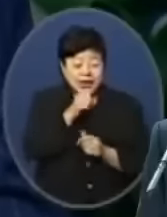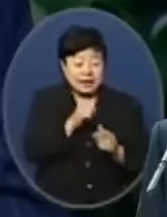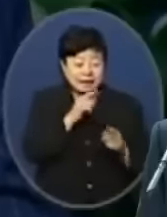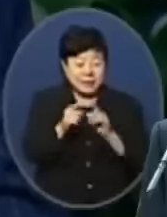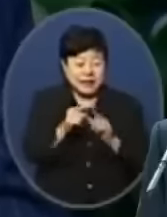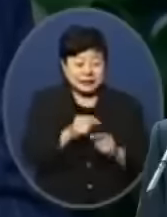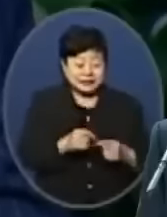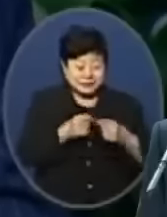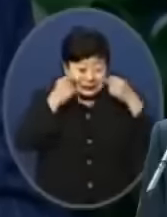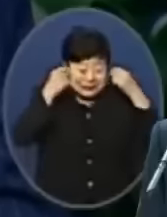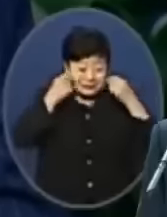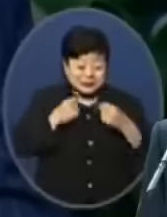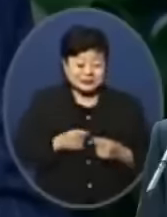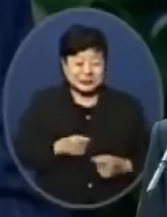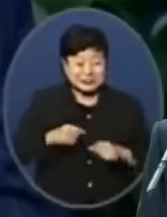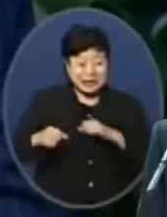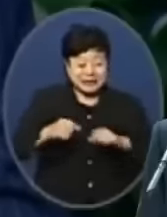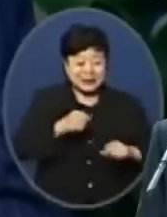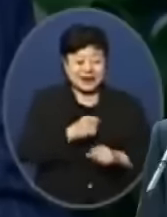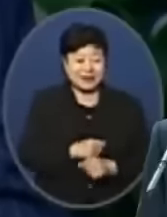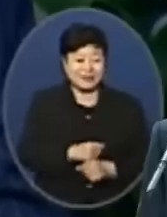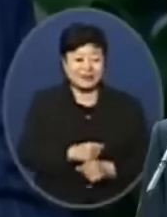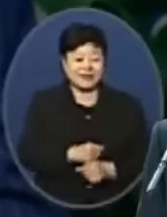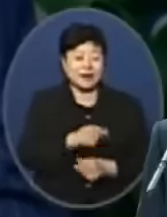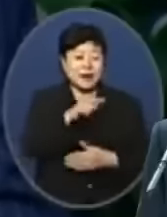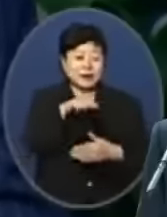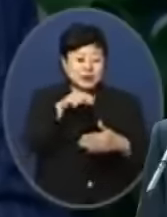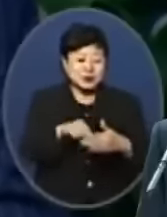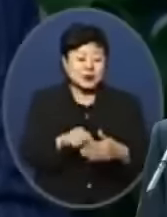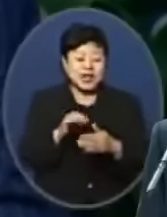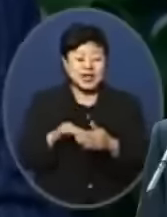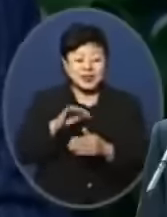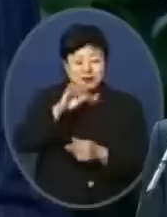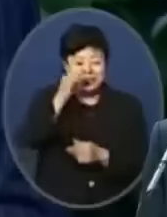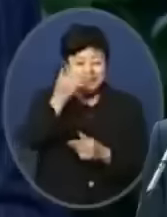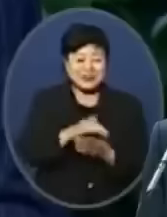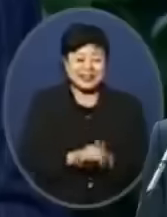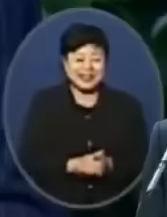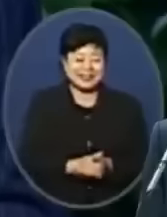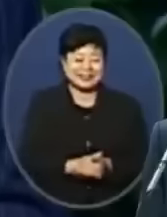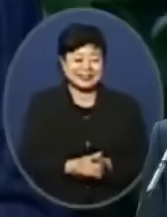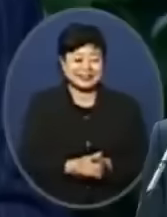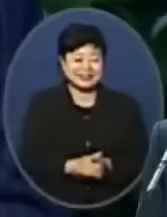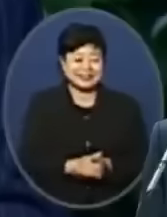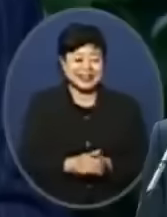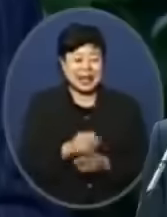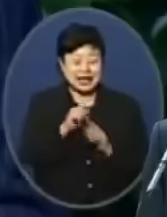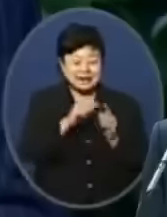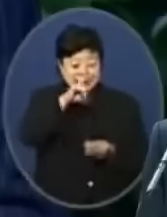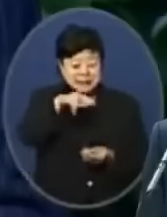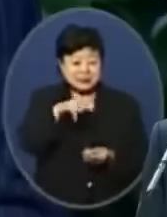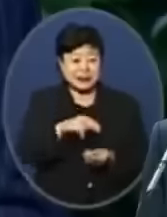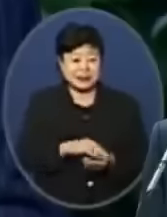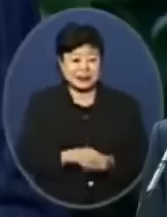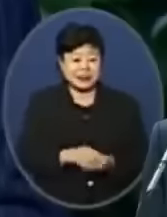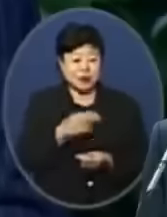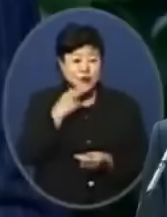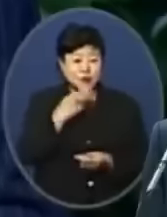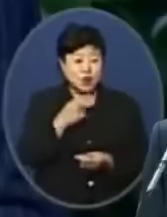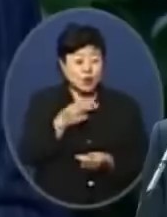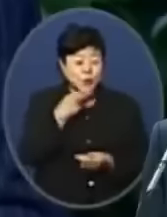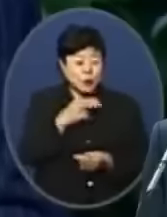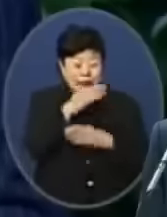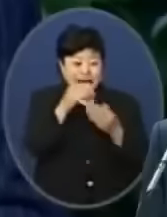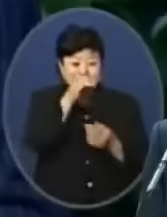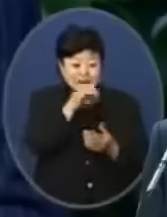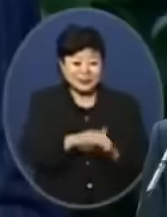즐거움이 살아서 활동하고 여러분 속에 넘치게 되는 것입니다. 성경 말씀에 없는 것이 없어요. 다